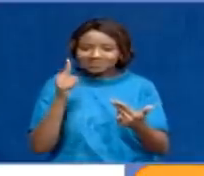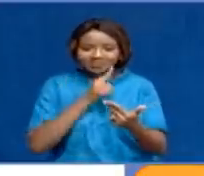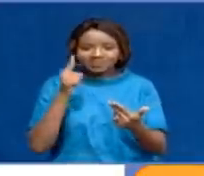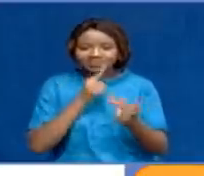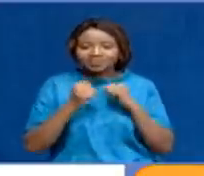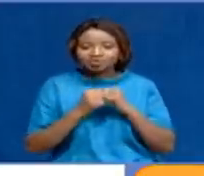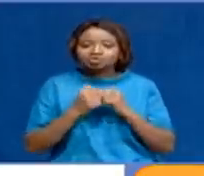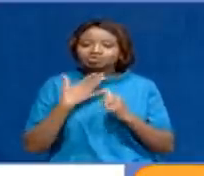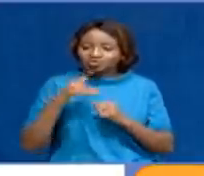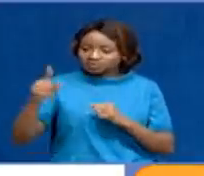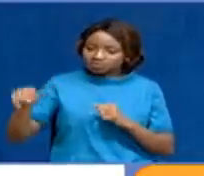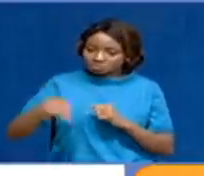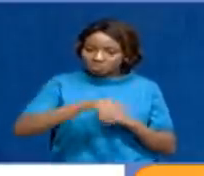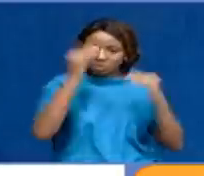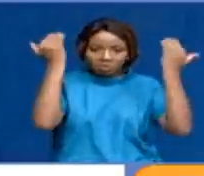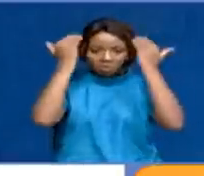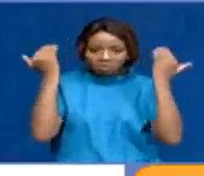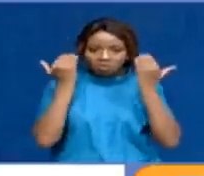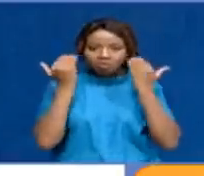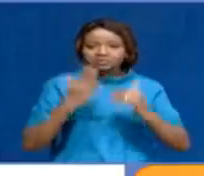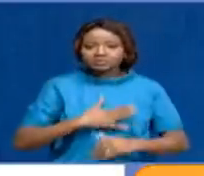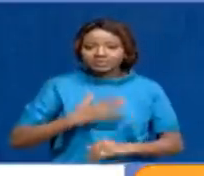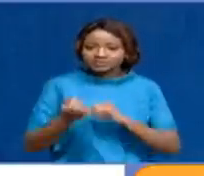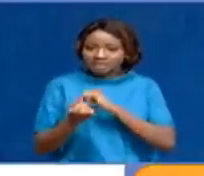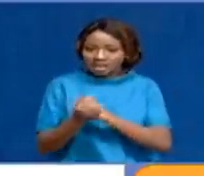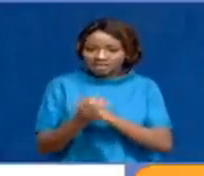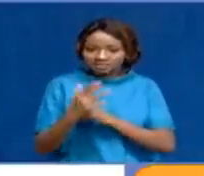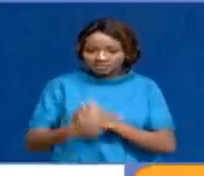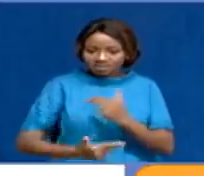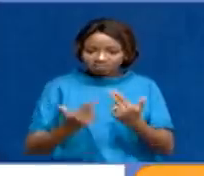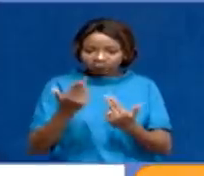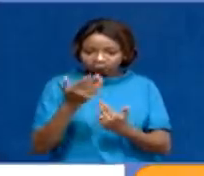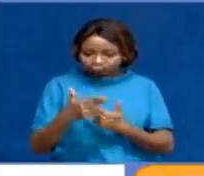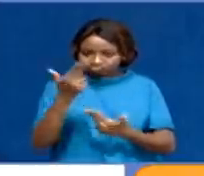Wanjigi kujiwasilisha kotini, kujieleza na kusalimisha silaha hizo